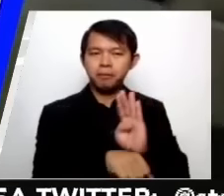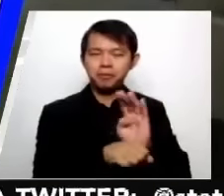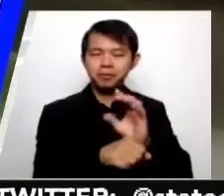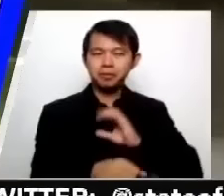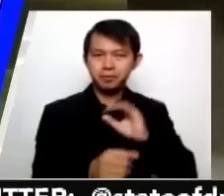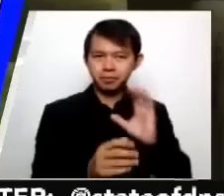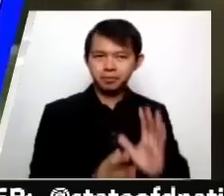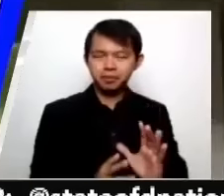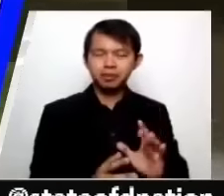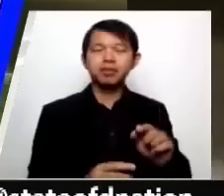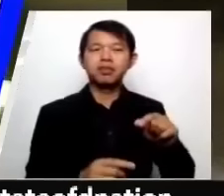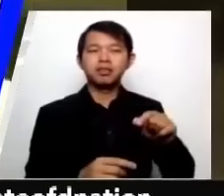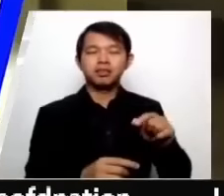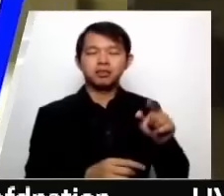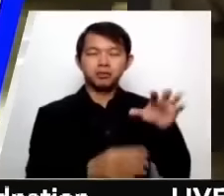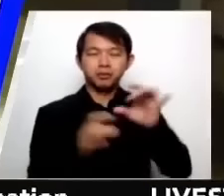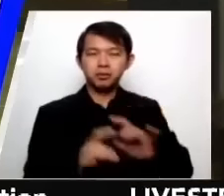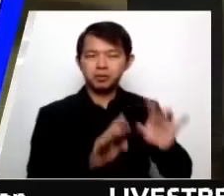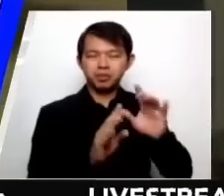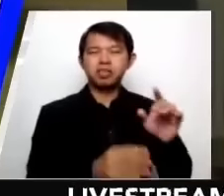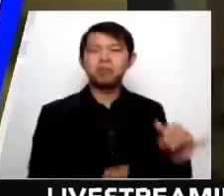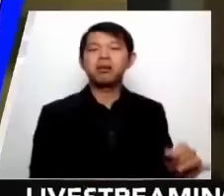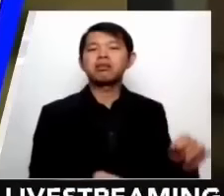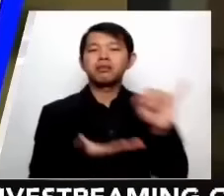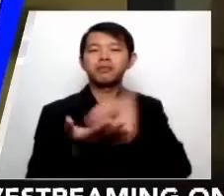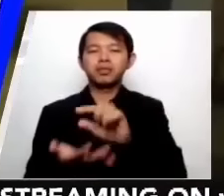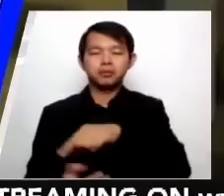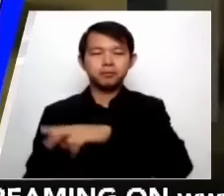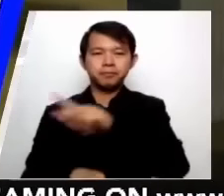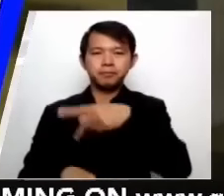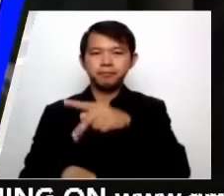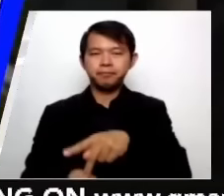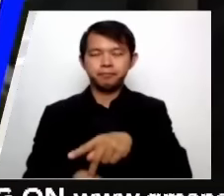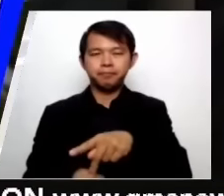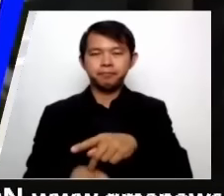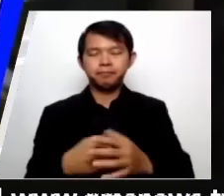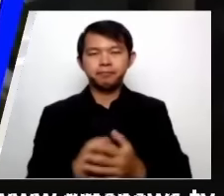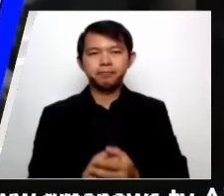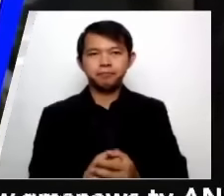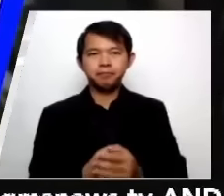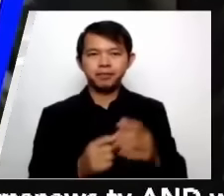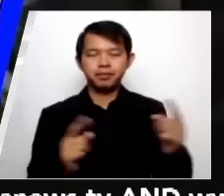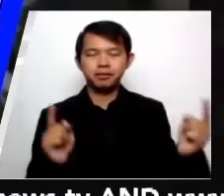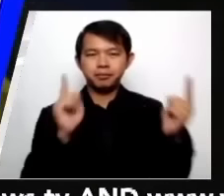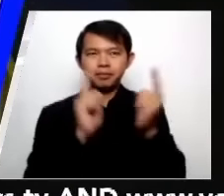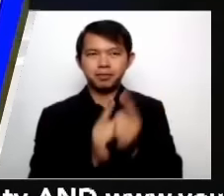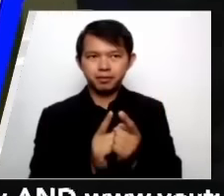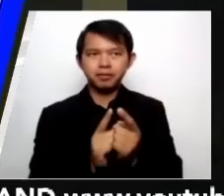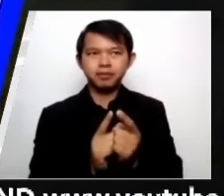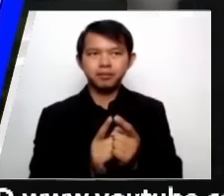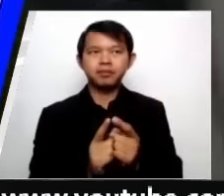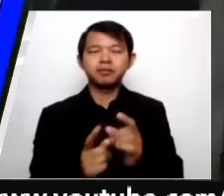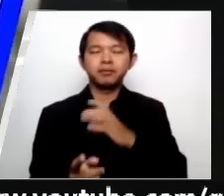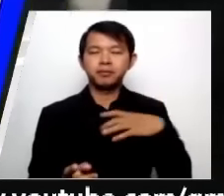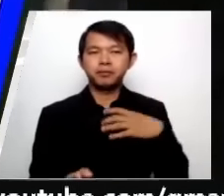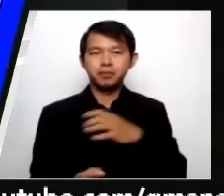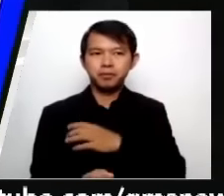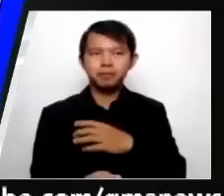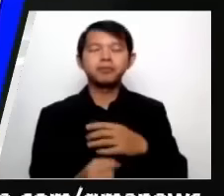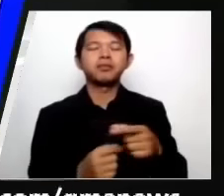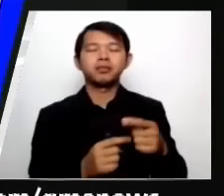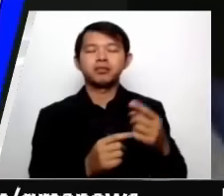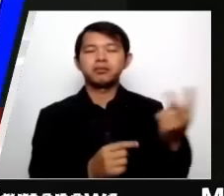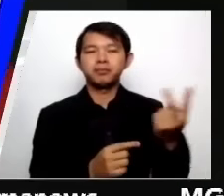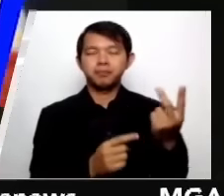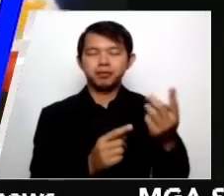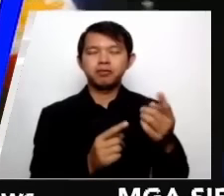Pilipinas. Nakapulong din ang Pangulo si Cambodian Prime Minister Hun Manet. Isa sa mga napagkasunduan nila ang pagpapalakas ng kalakalan sa